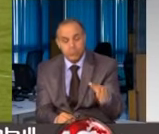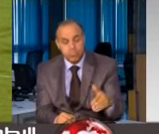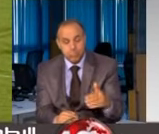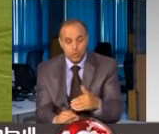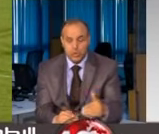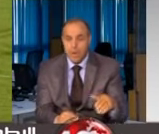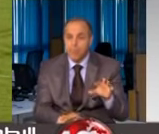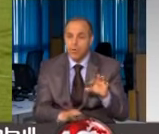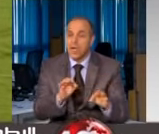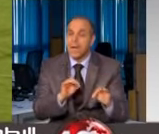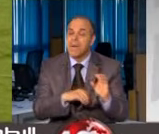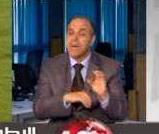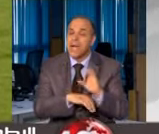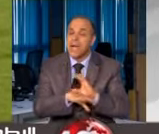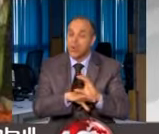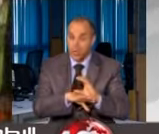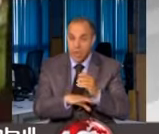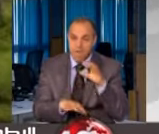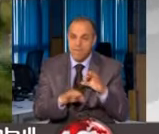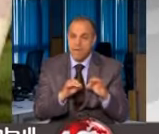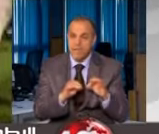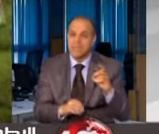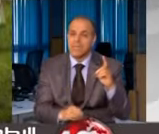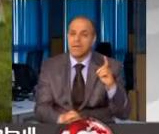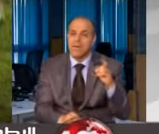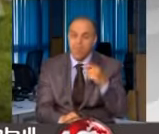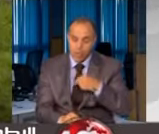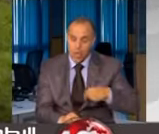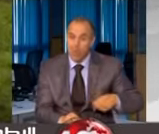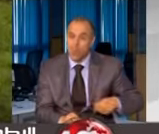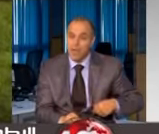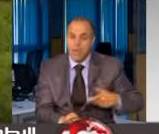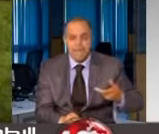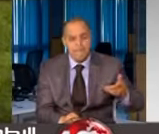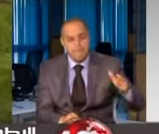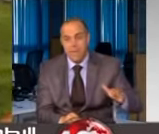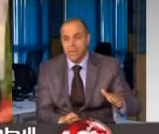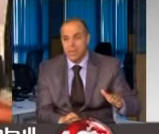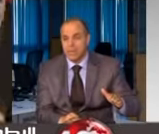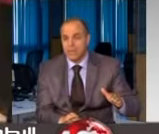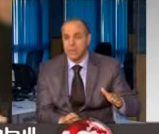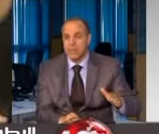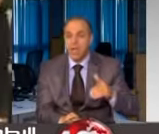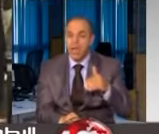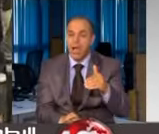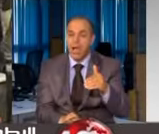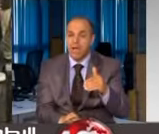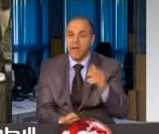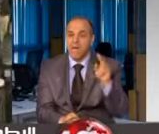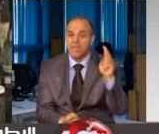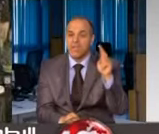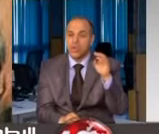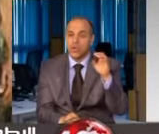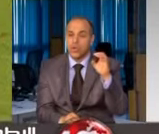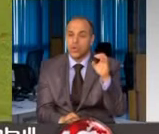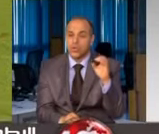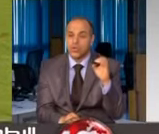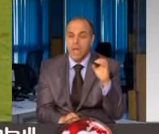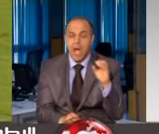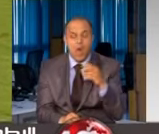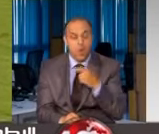ميدان المنتخب الكاميروني وفريق دينامو بوخارست الروماني الحياة خلال مواجهة فريقه مع فيكتوريا كونستانتا في الدوري